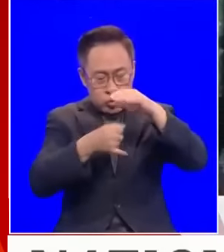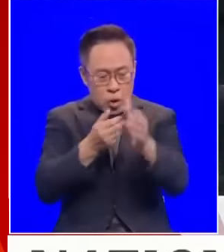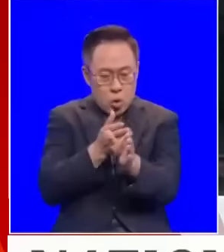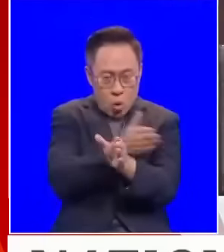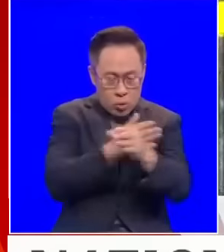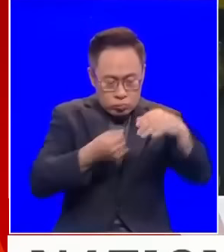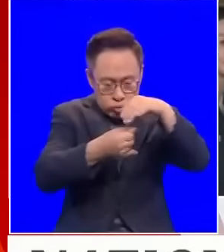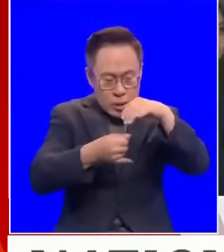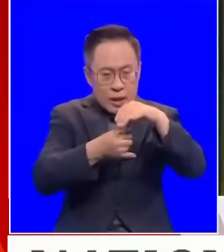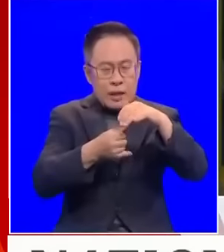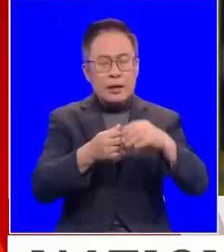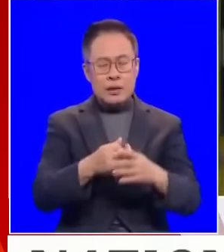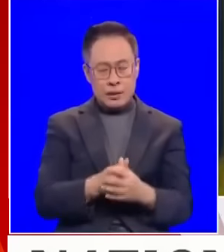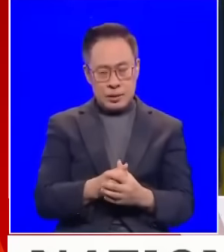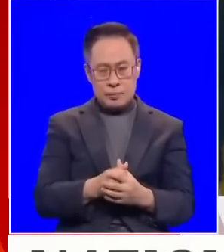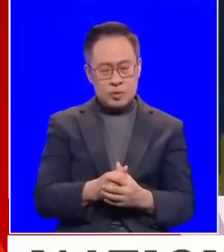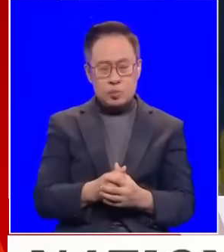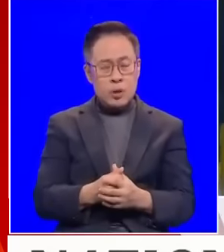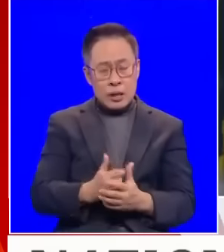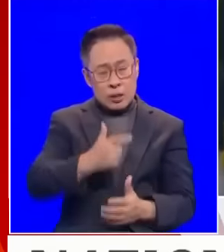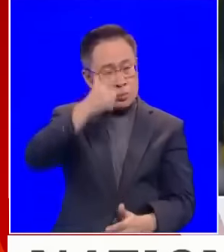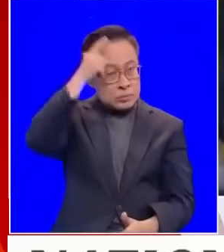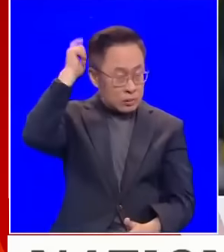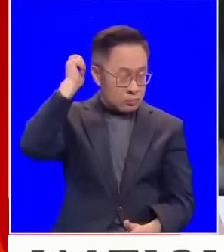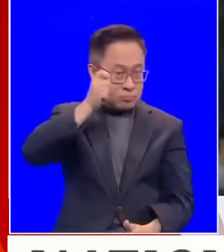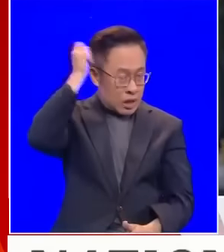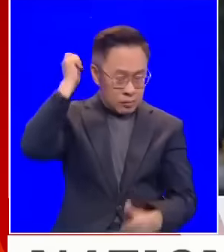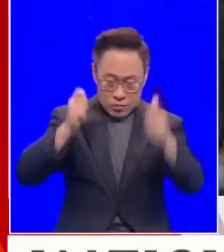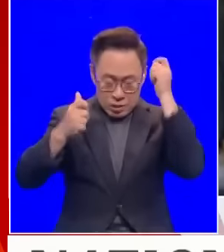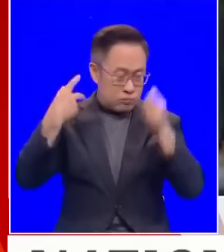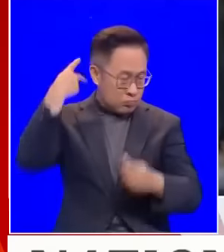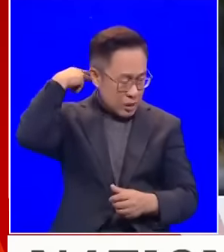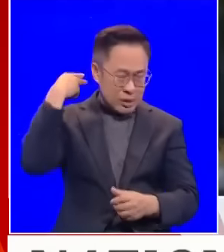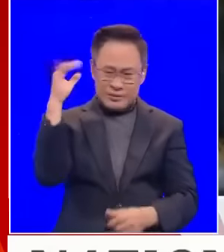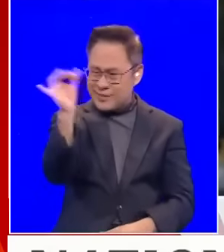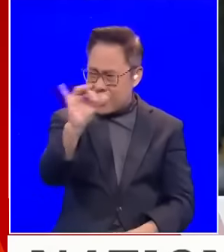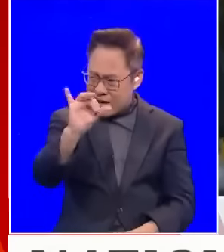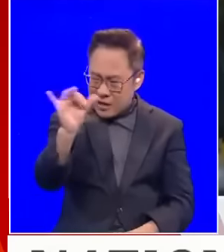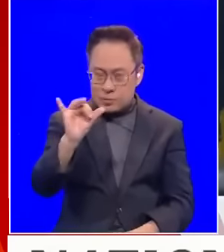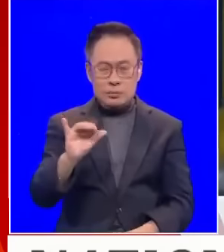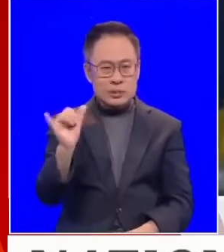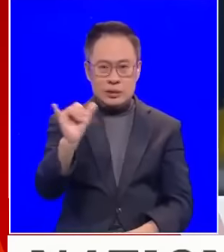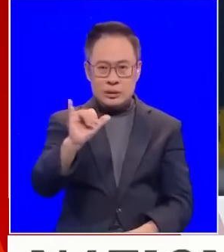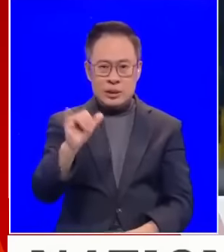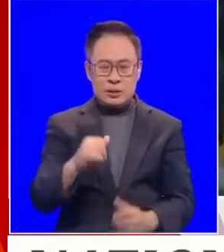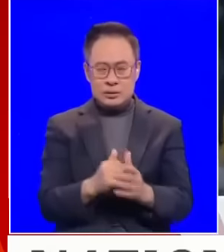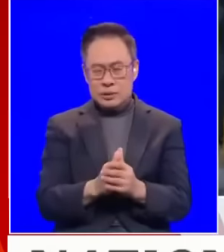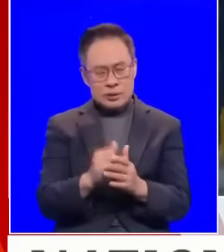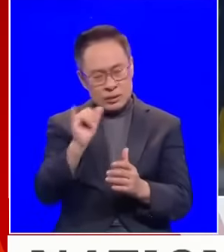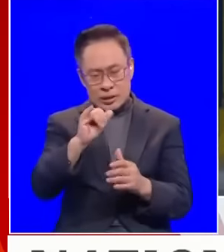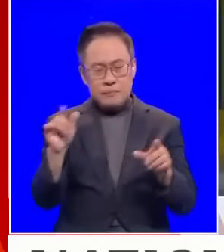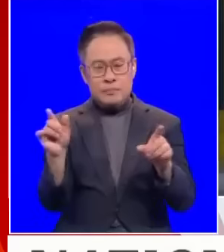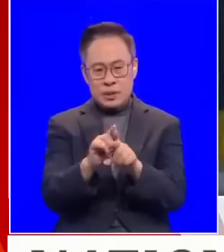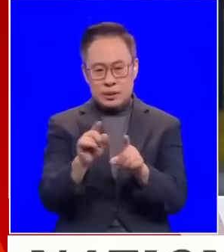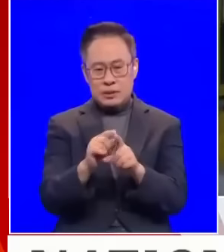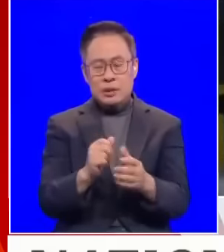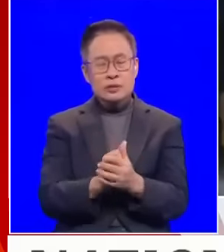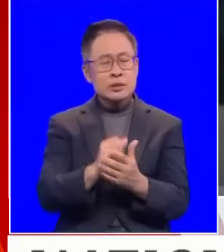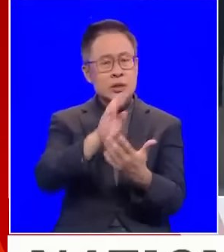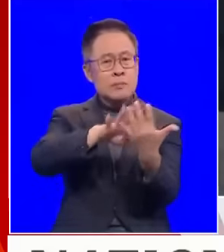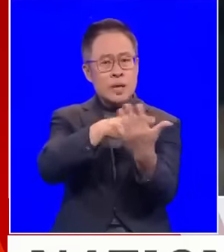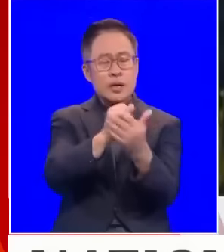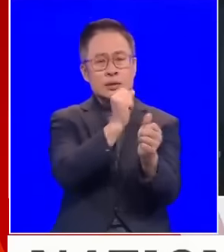ตรียมต่อสู้คดีได้แล้วก็ย้ำว่าแนวทางการปฏิบัติกับนักโทษเนี่ยจะเป็นเหมือนกันทุกคนนั่นแหละซึ่งได้ให้นโยบายไปว่าจะ